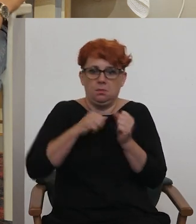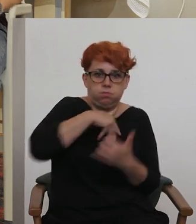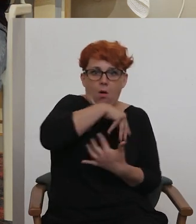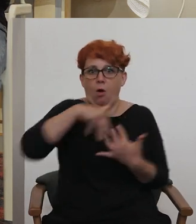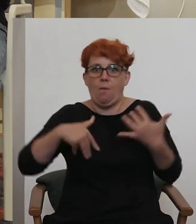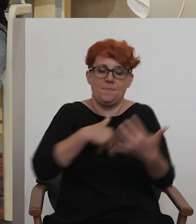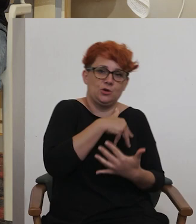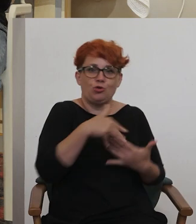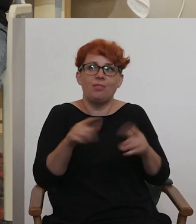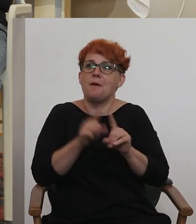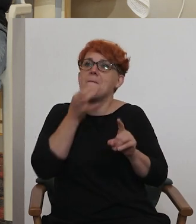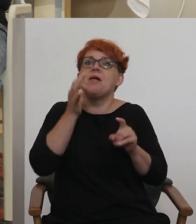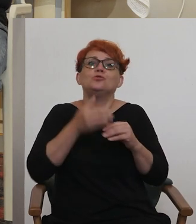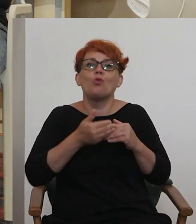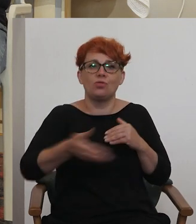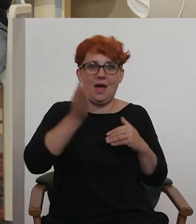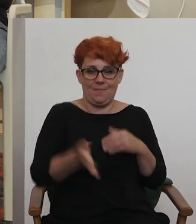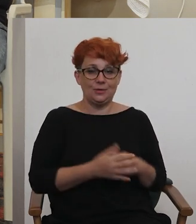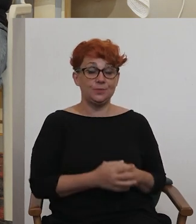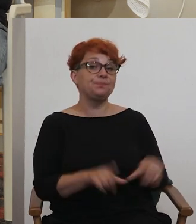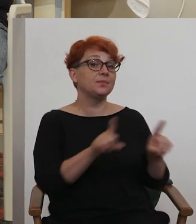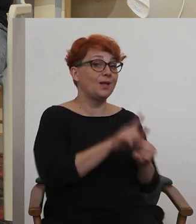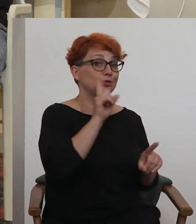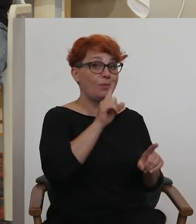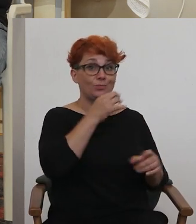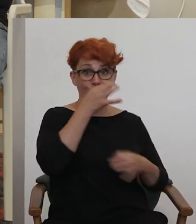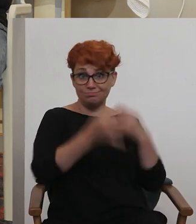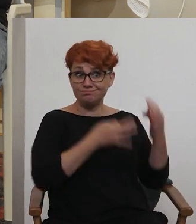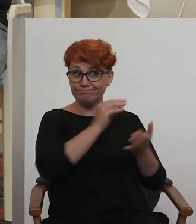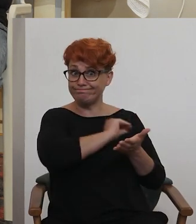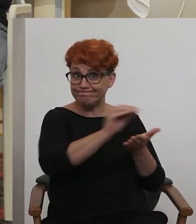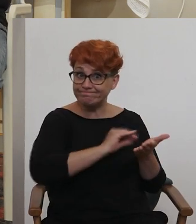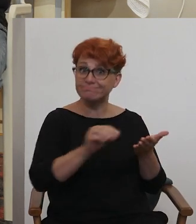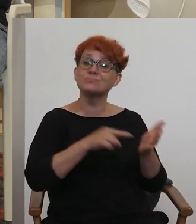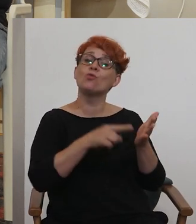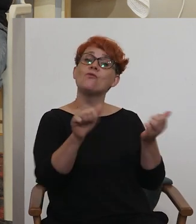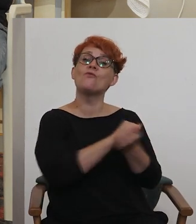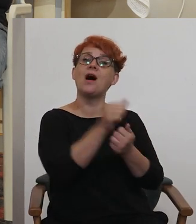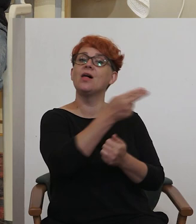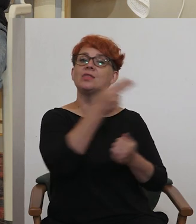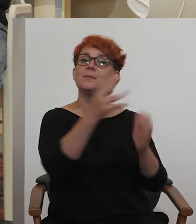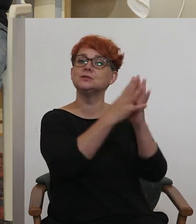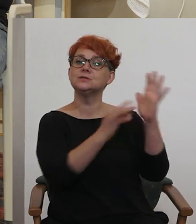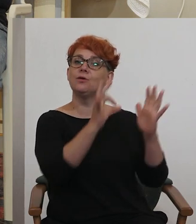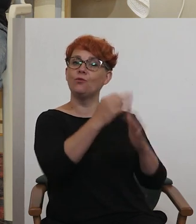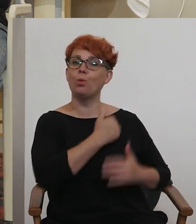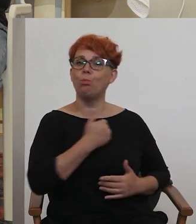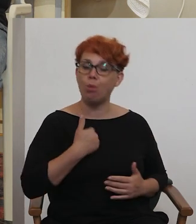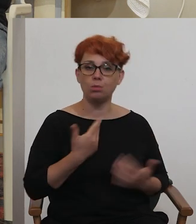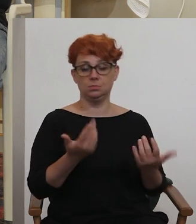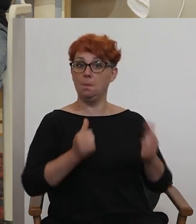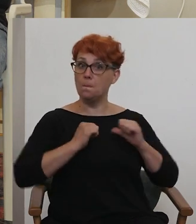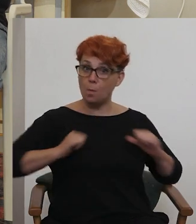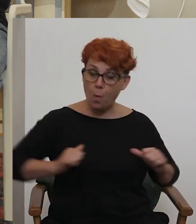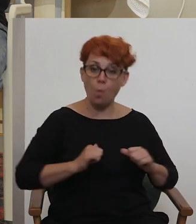i pytań, co dalej. Zresztą pan opisuje tą walkę o te polskie symbole, prawda? I właśnie i mundury,